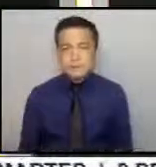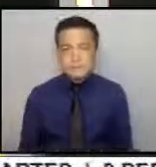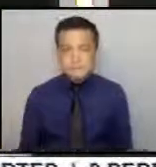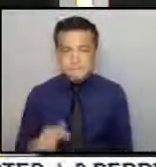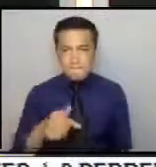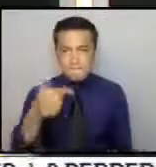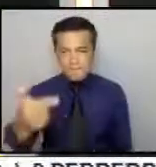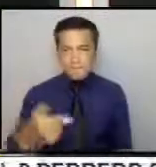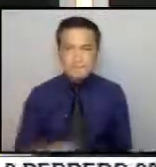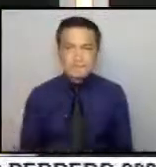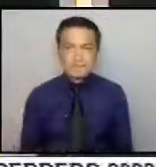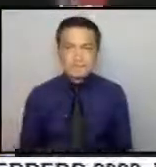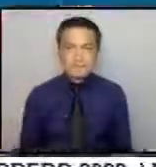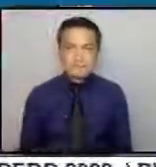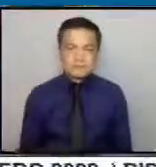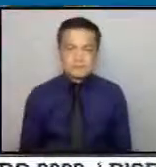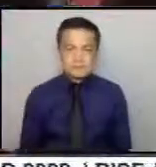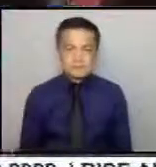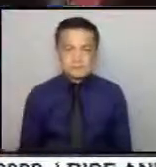Loreto. Rise and shine, Claudette.